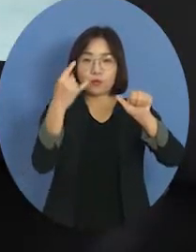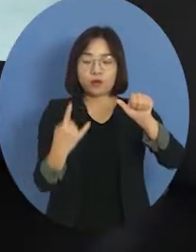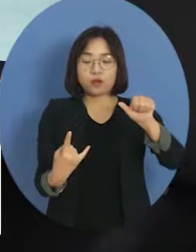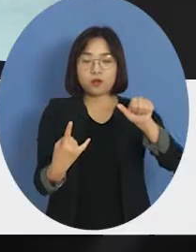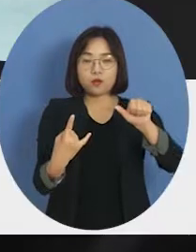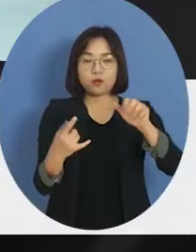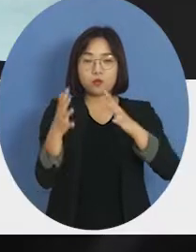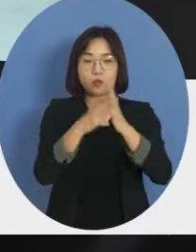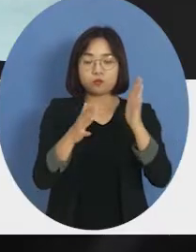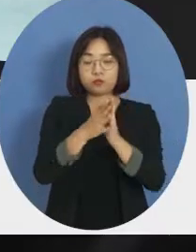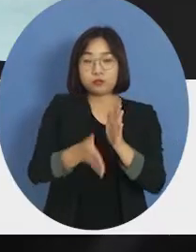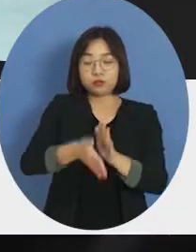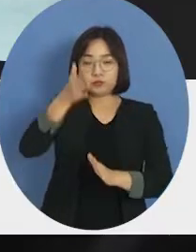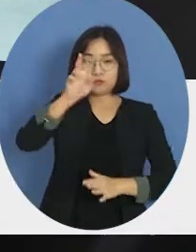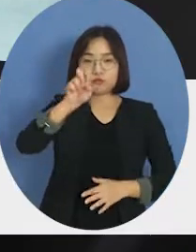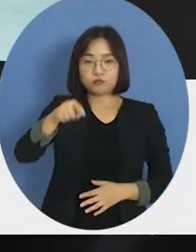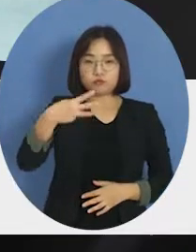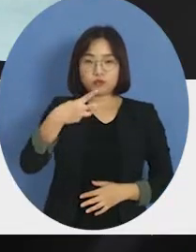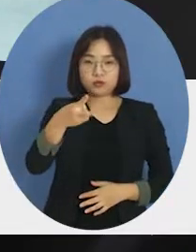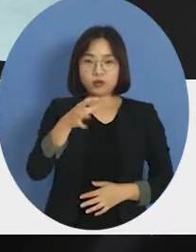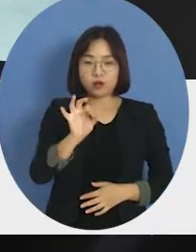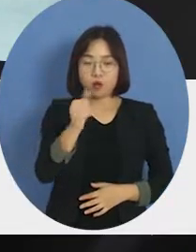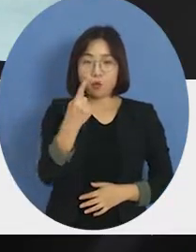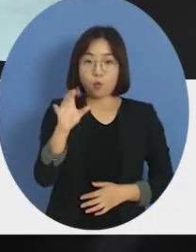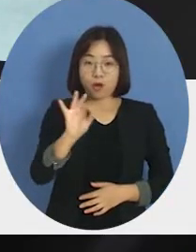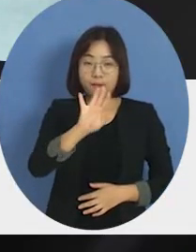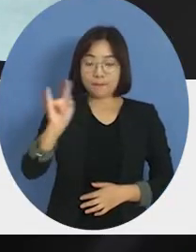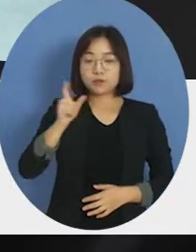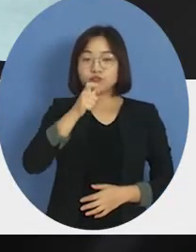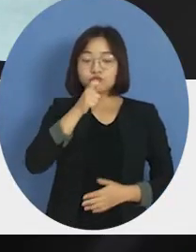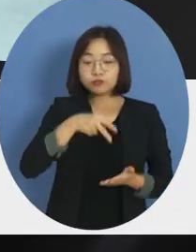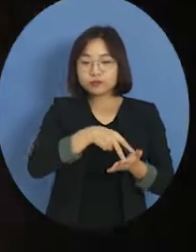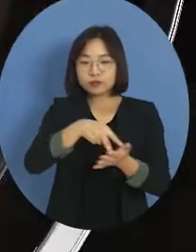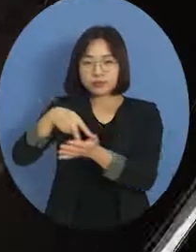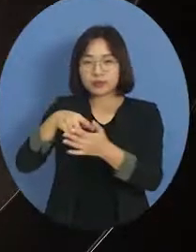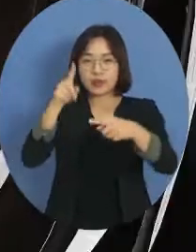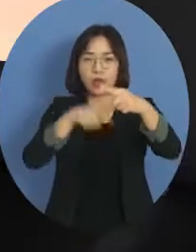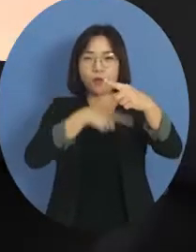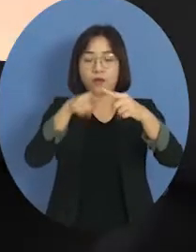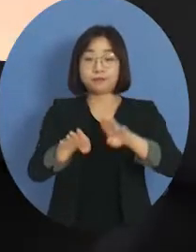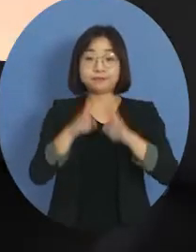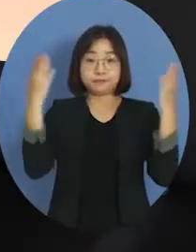제5회 공주시 무령왕배 수상스키 마스터즈 대회가 열렸습니다.